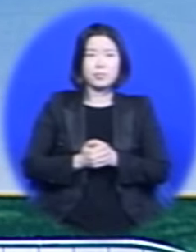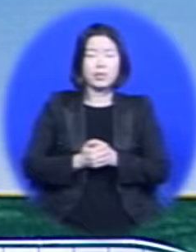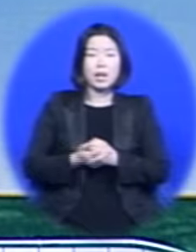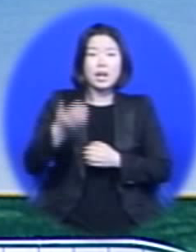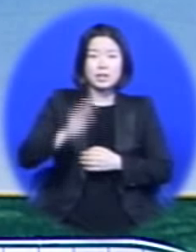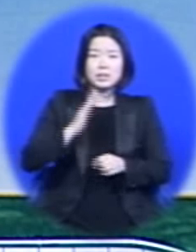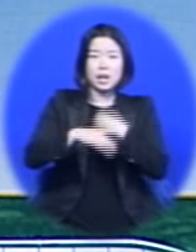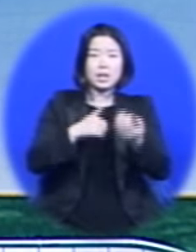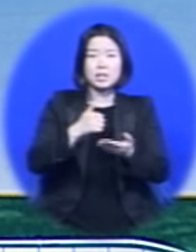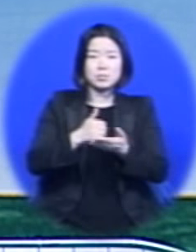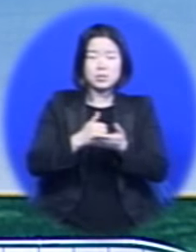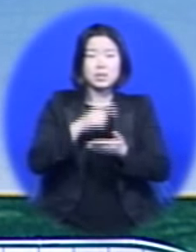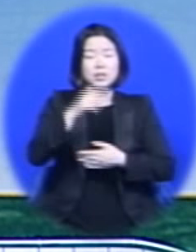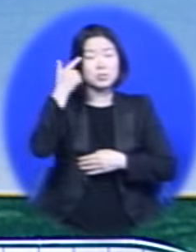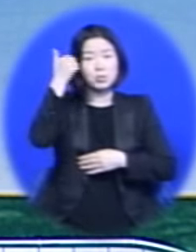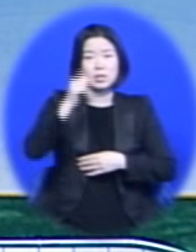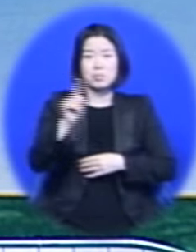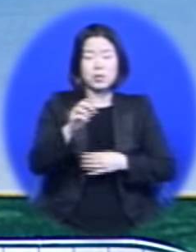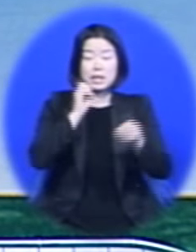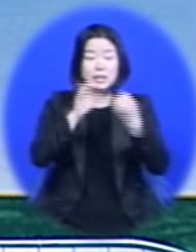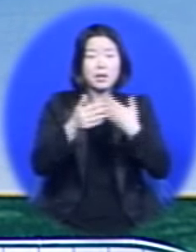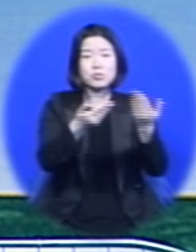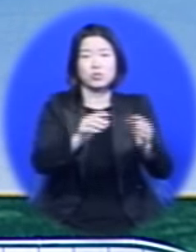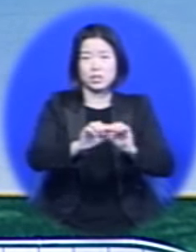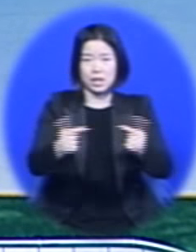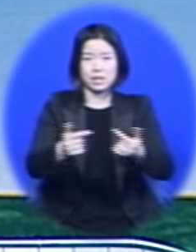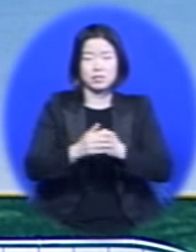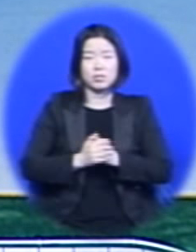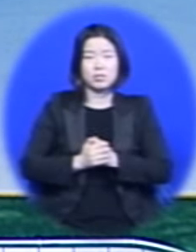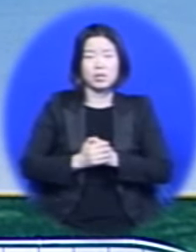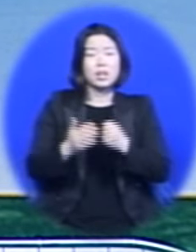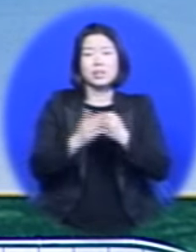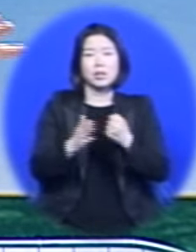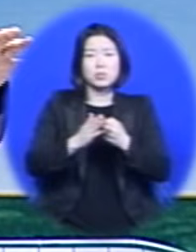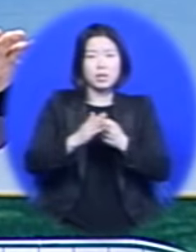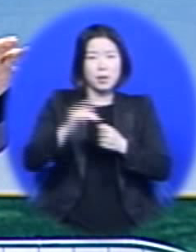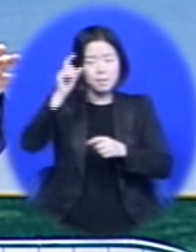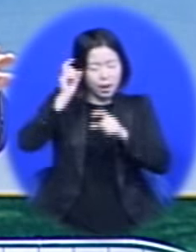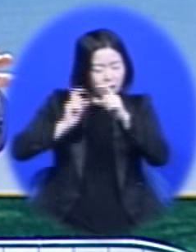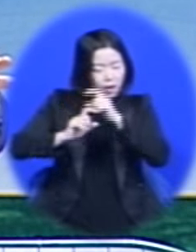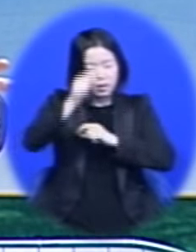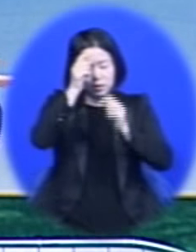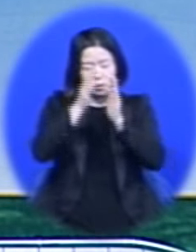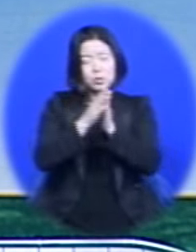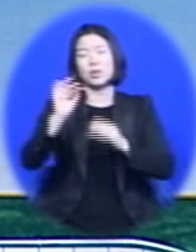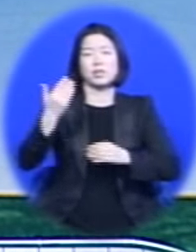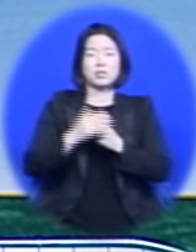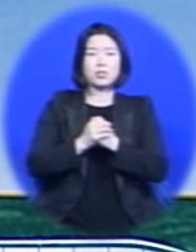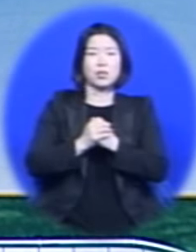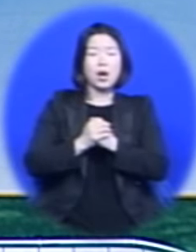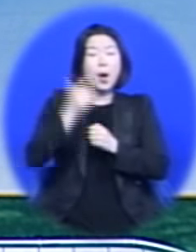그러나 하나님은 그 목사님에게 뭐라고 대답을 주시지 않으셨어요. 그래서 철야 기도가 됐어요.